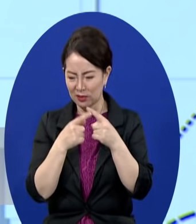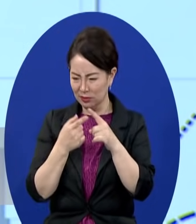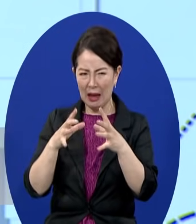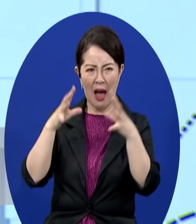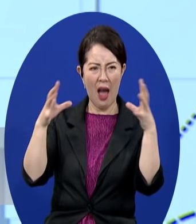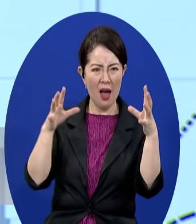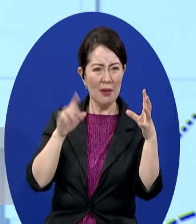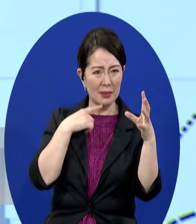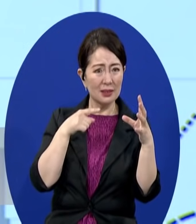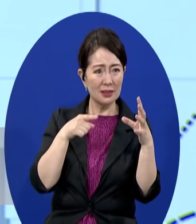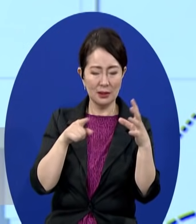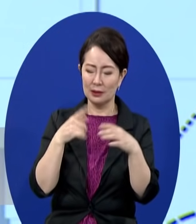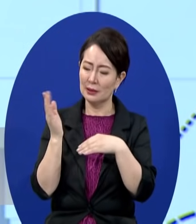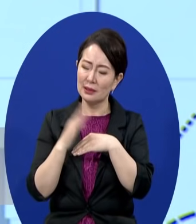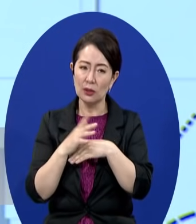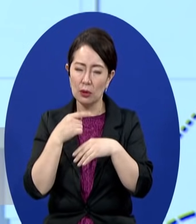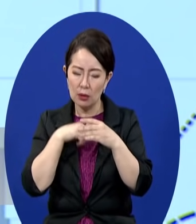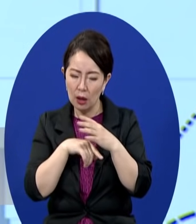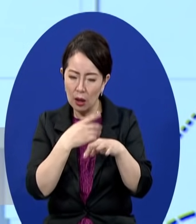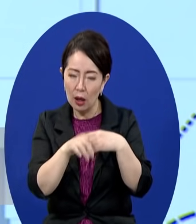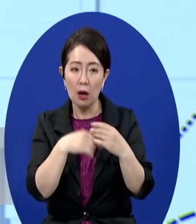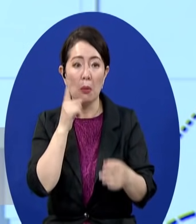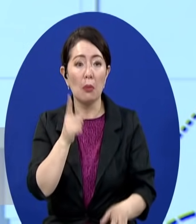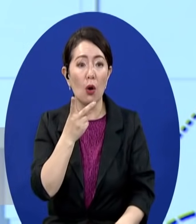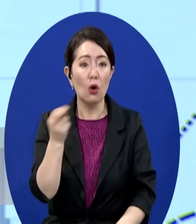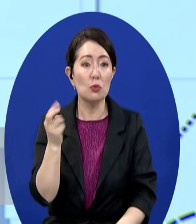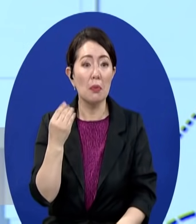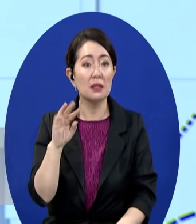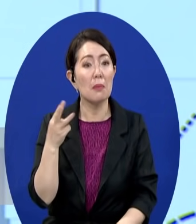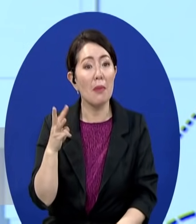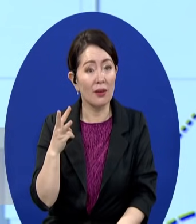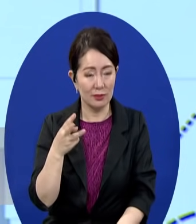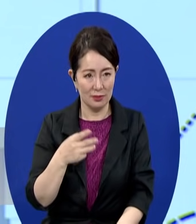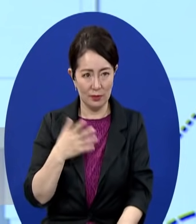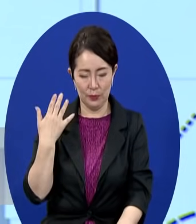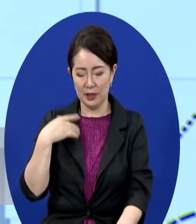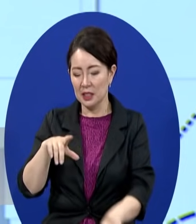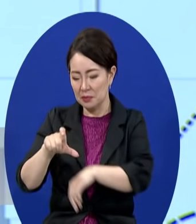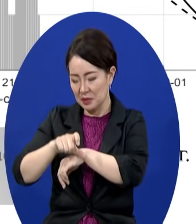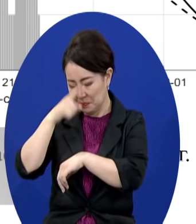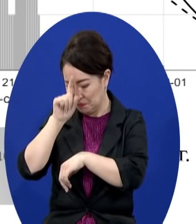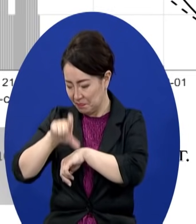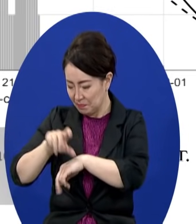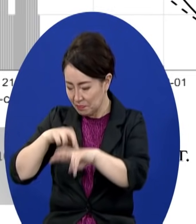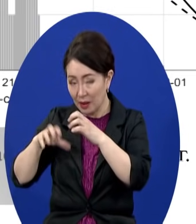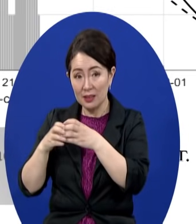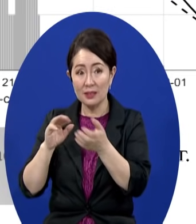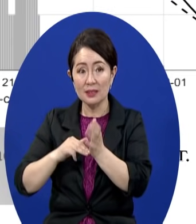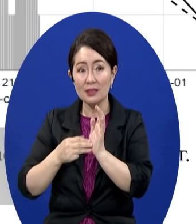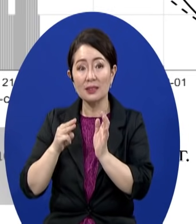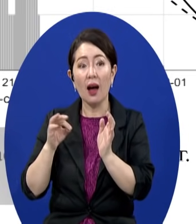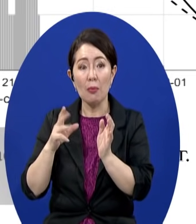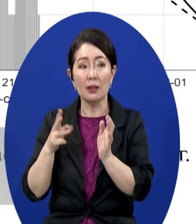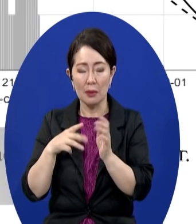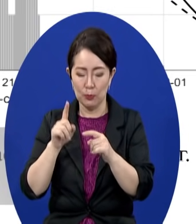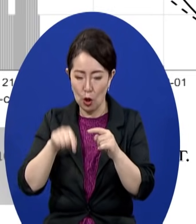бол нас оролт нэг ойролцоогоор 1200 хүрэх болов гэсэн ийм таамаглалыг бол Монгол Улсын Их Сургуулийн Эрдэмтдийн баг бол гаргаад байгаа юм. За